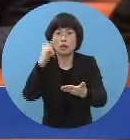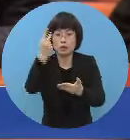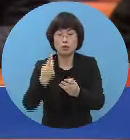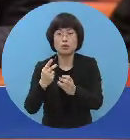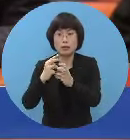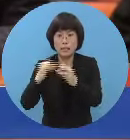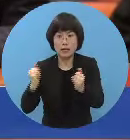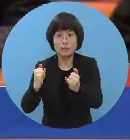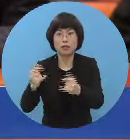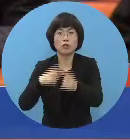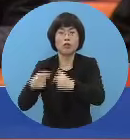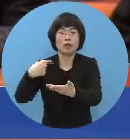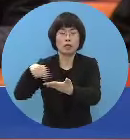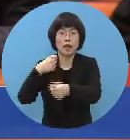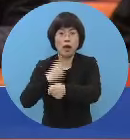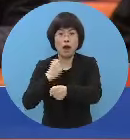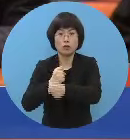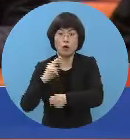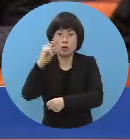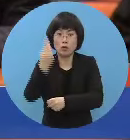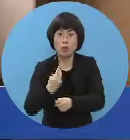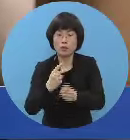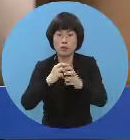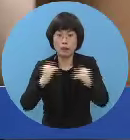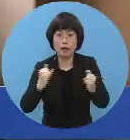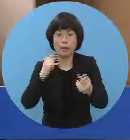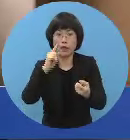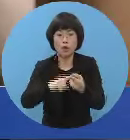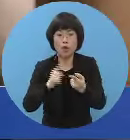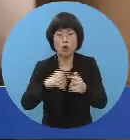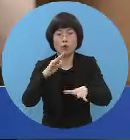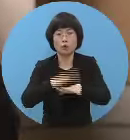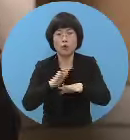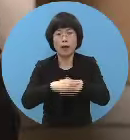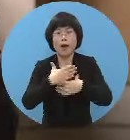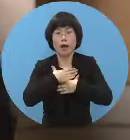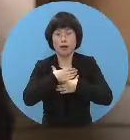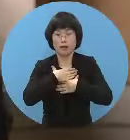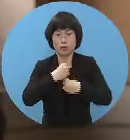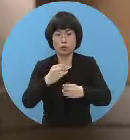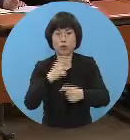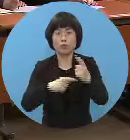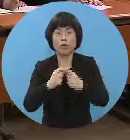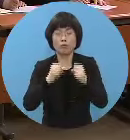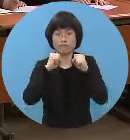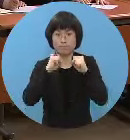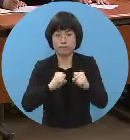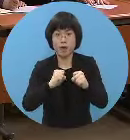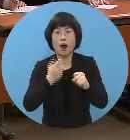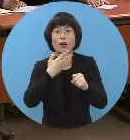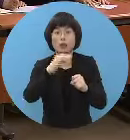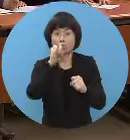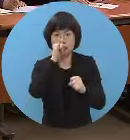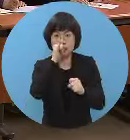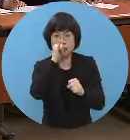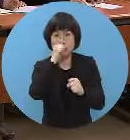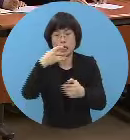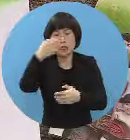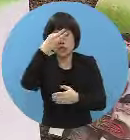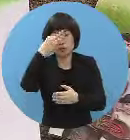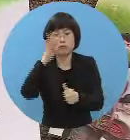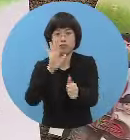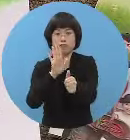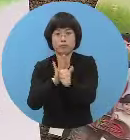귀촌 교육을 강화해서 귀농인들이 농업 농촌에 안정적으로 조기에 정착할 수 있도록